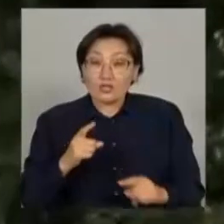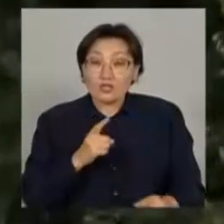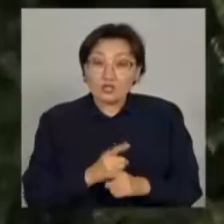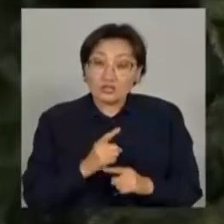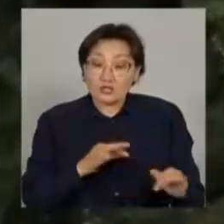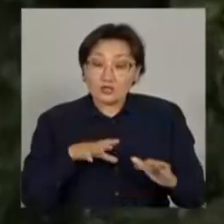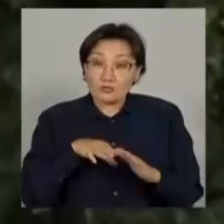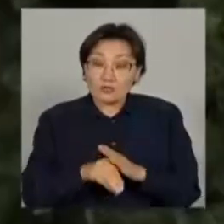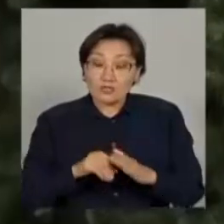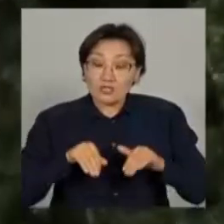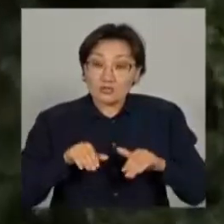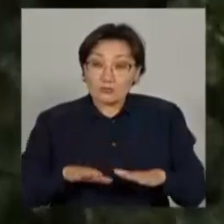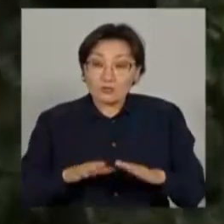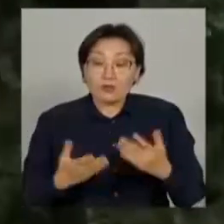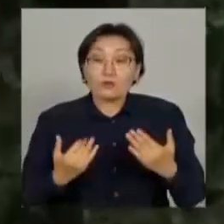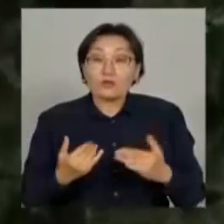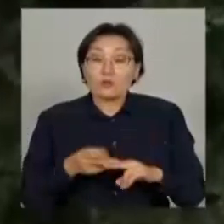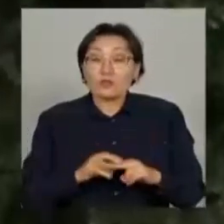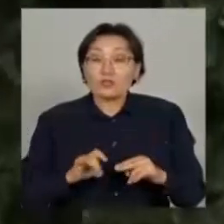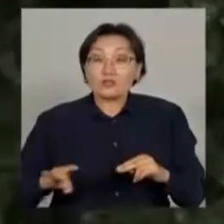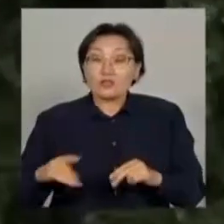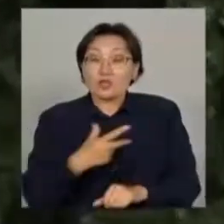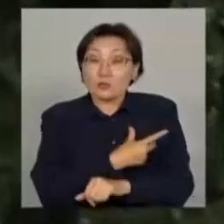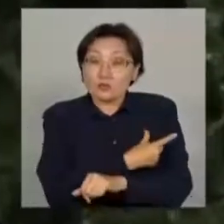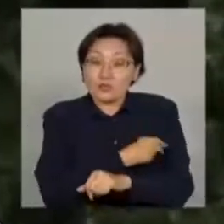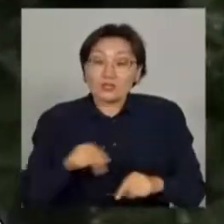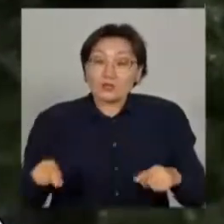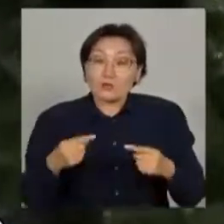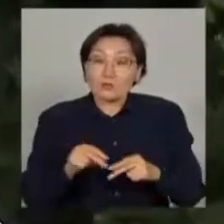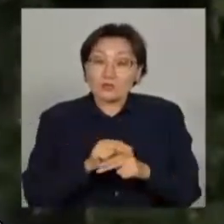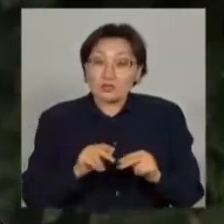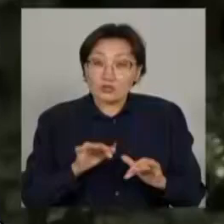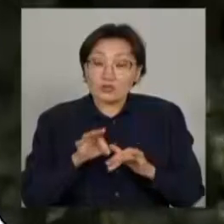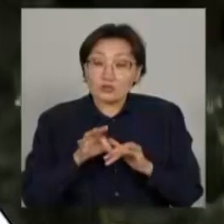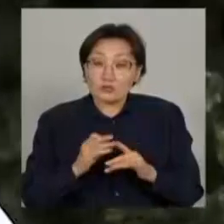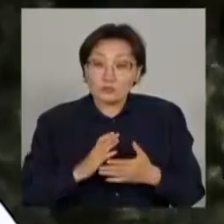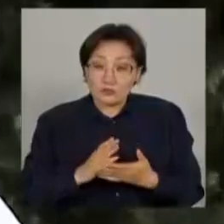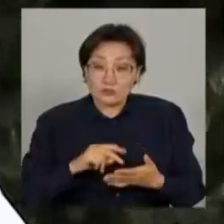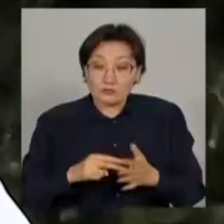шараларын енгізу туралы шешім қабылдады. Біз қазір бұл ауданда екпе салу мен сауықтыру шараларын жүргізуді жоспарлап отырмыз.